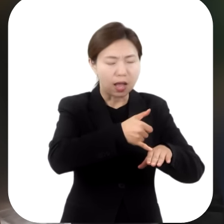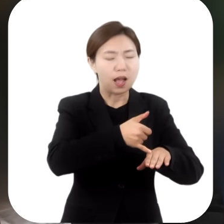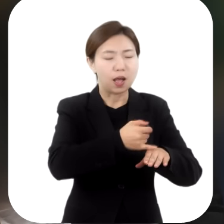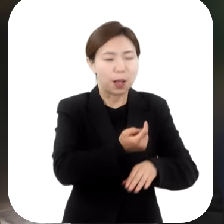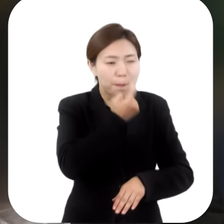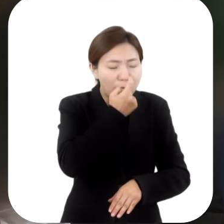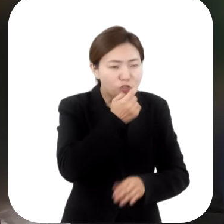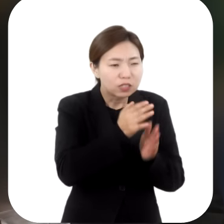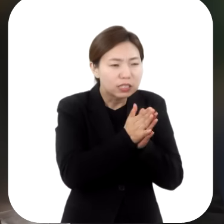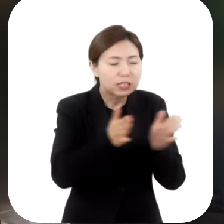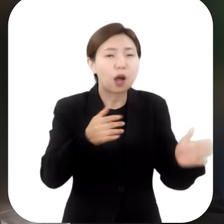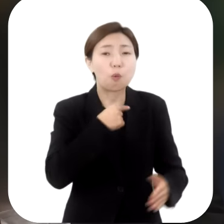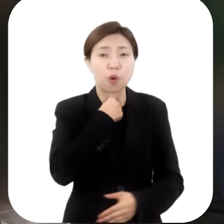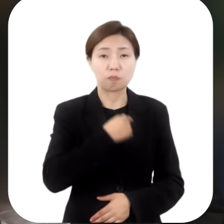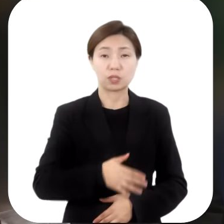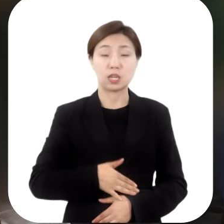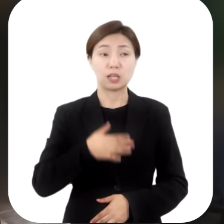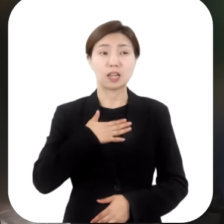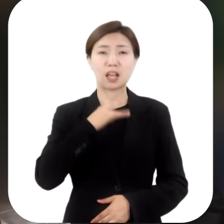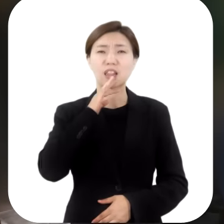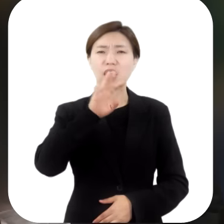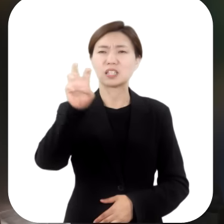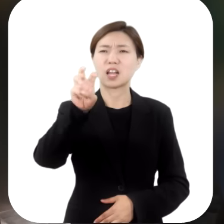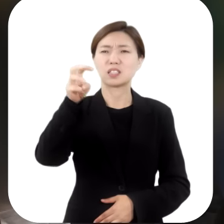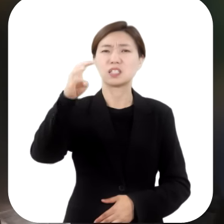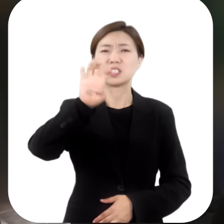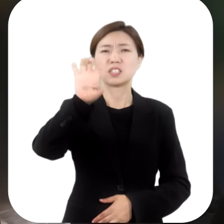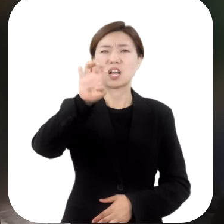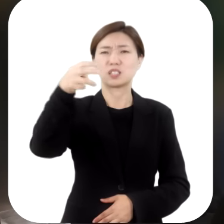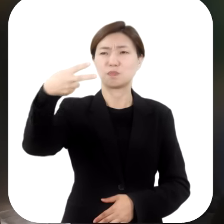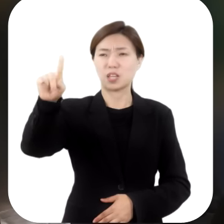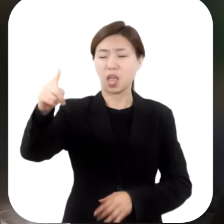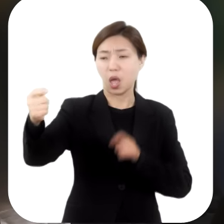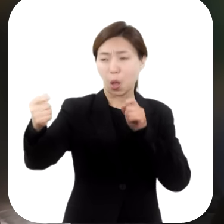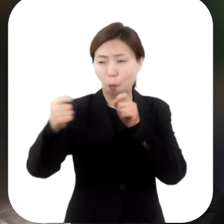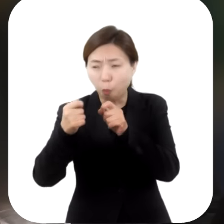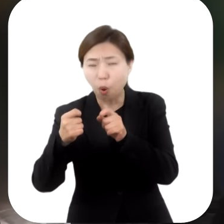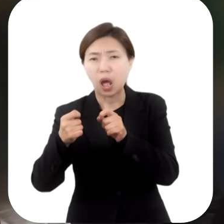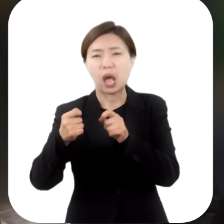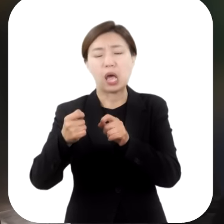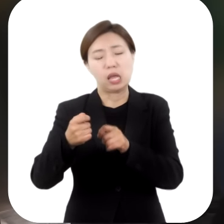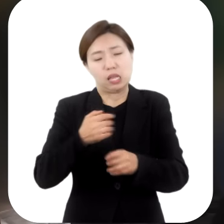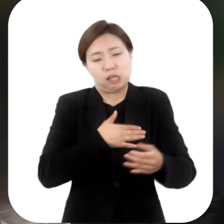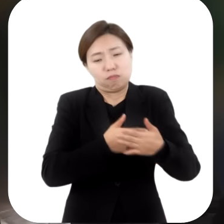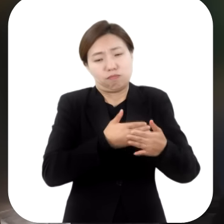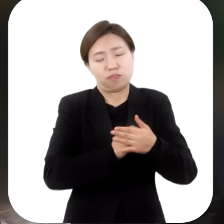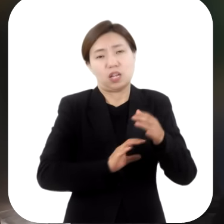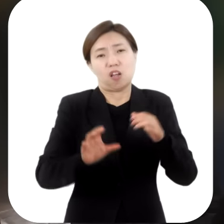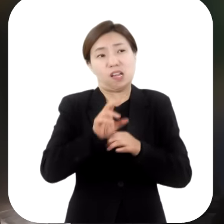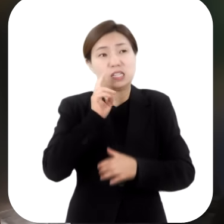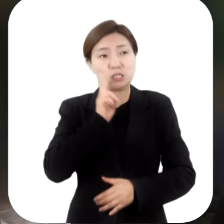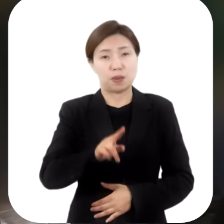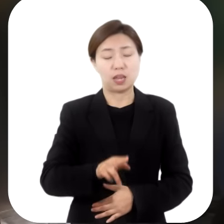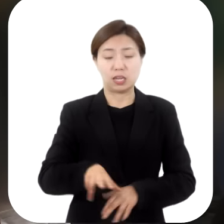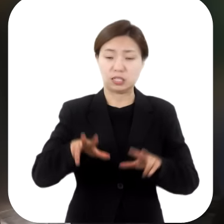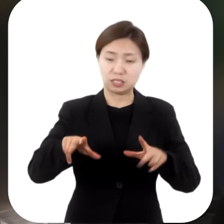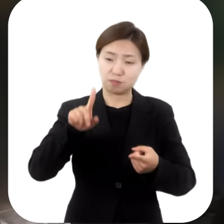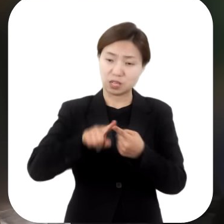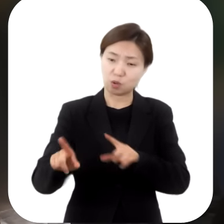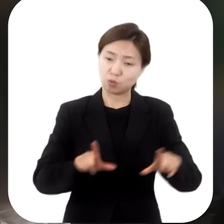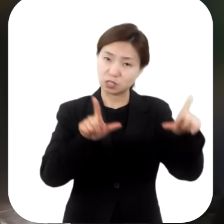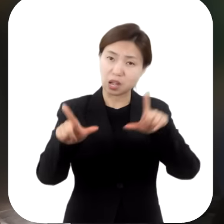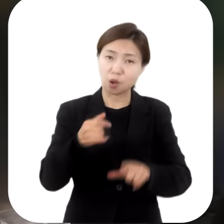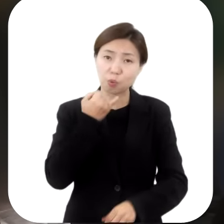배우고 준비도 할 계획입니다. 이제 40대가 점점 다가오는데 그로 인해서 두려움이 많이 커진 것 같습니다. 이렇게 살아도